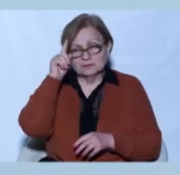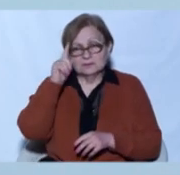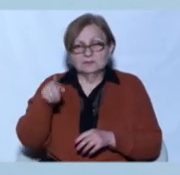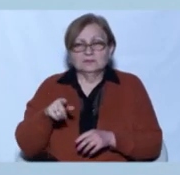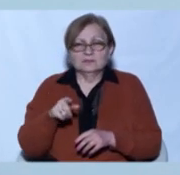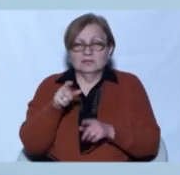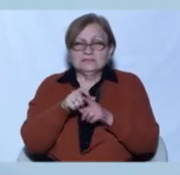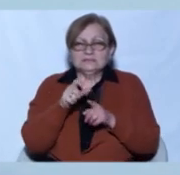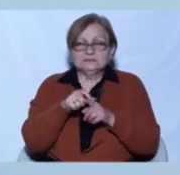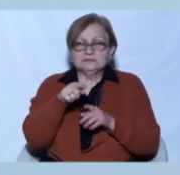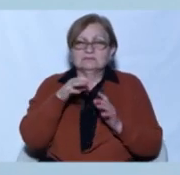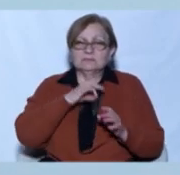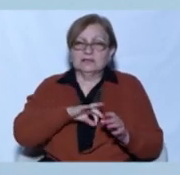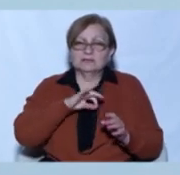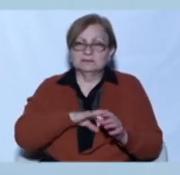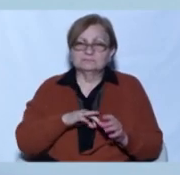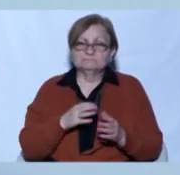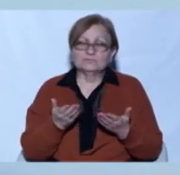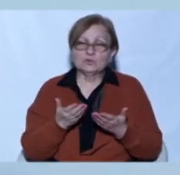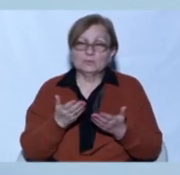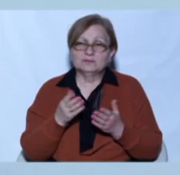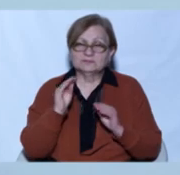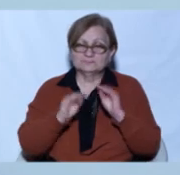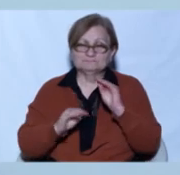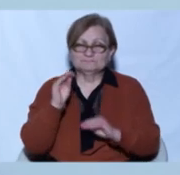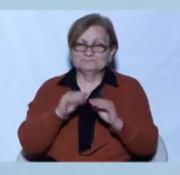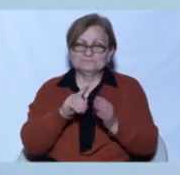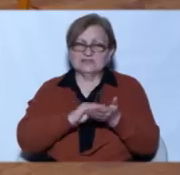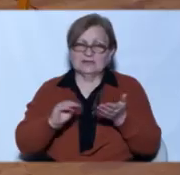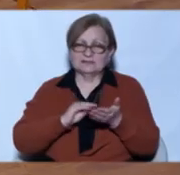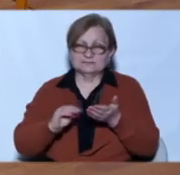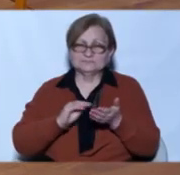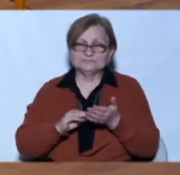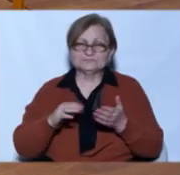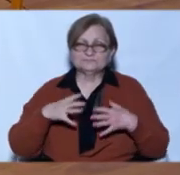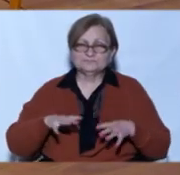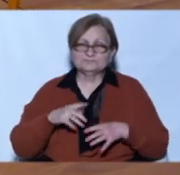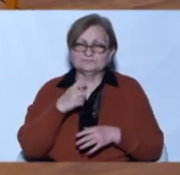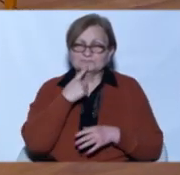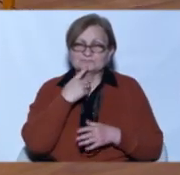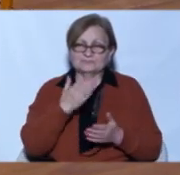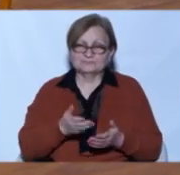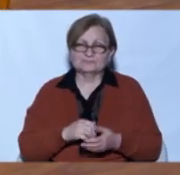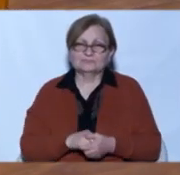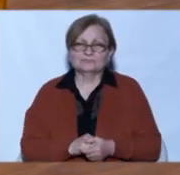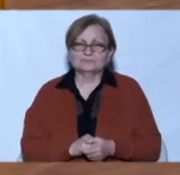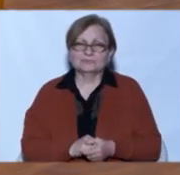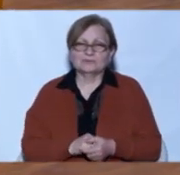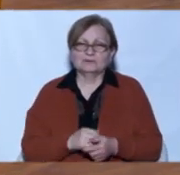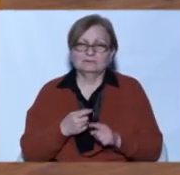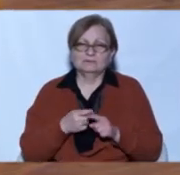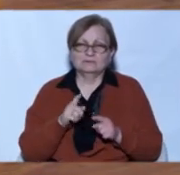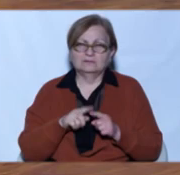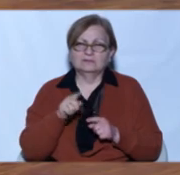ის სიტყვებიც, რომლისგანაც არის ნაწარმოები ქართულ ენაში სხვა სიტყვები და პირველ ნაწილად